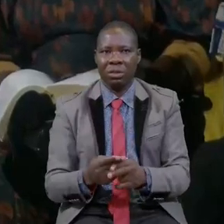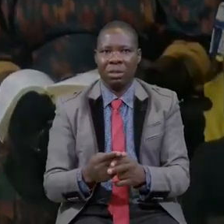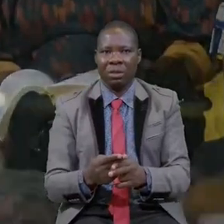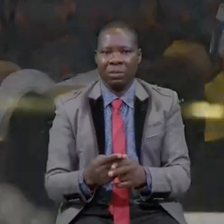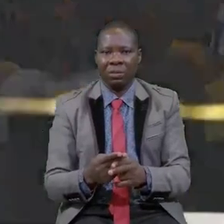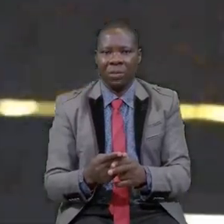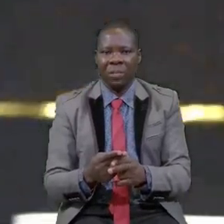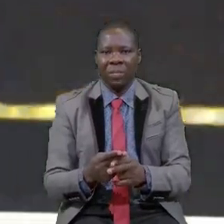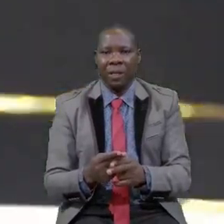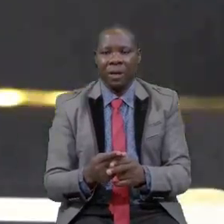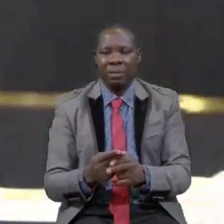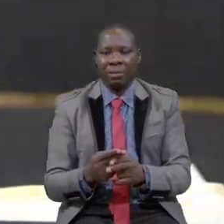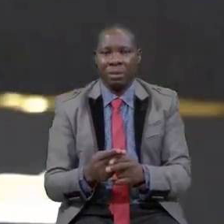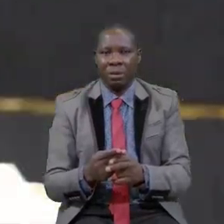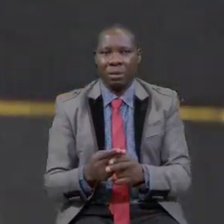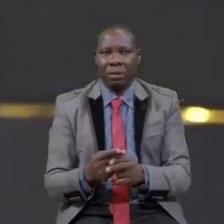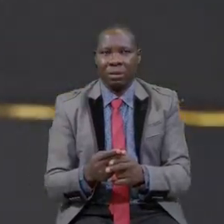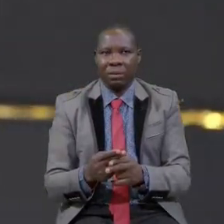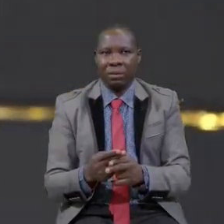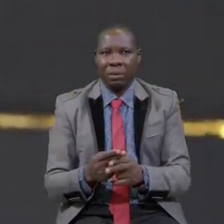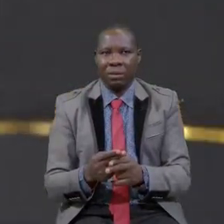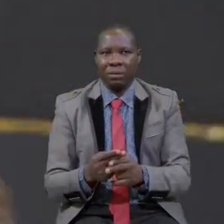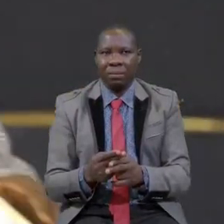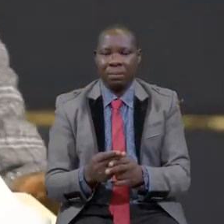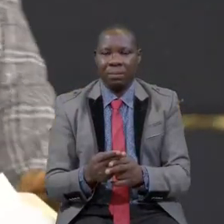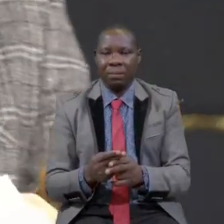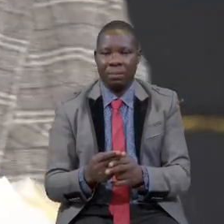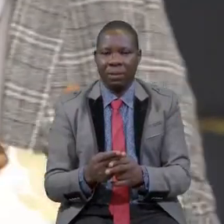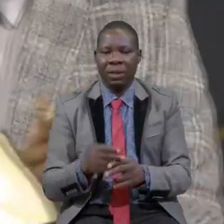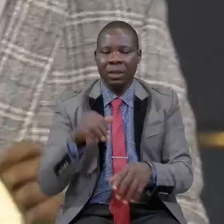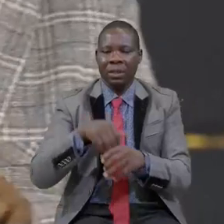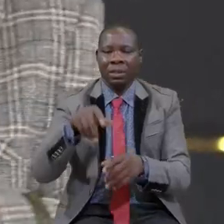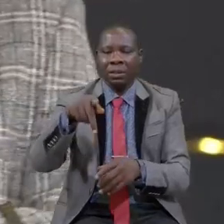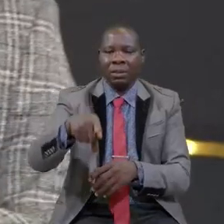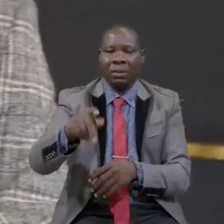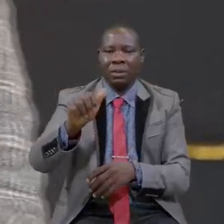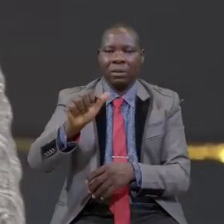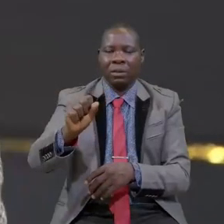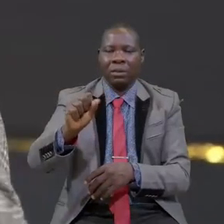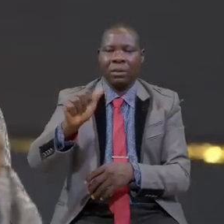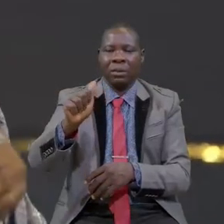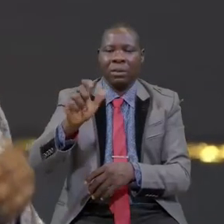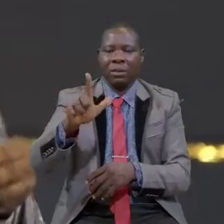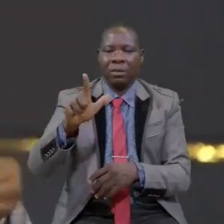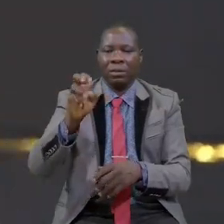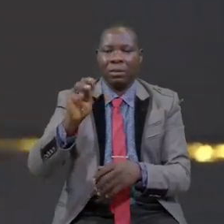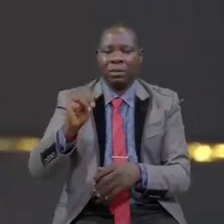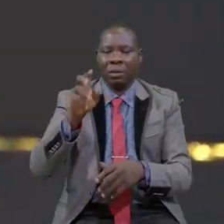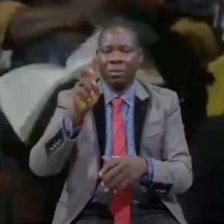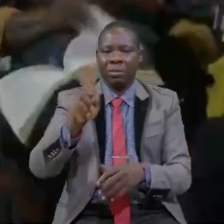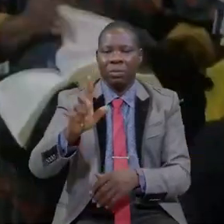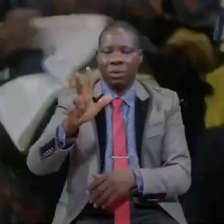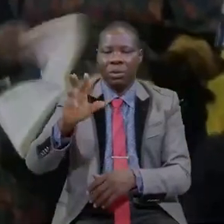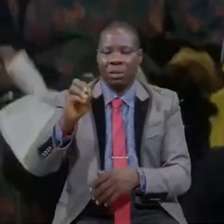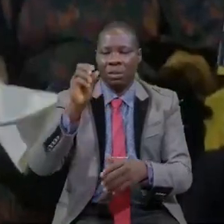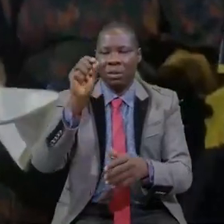grand-mère. Psaume 130. Psaume 130, verset 7.